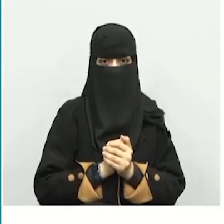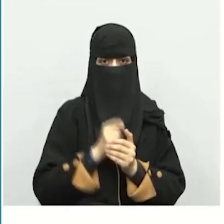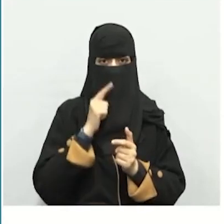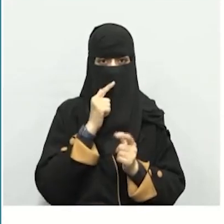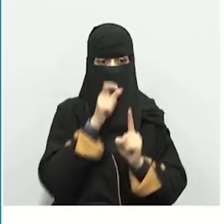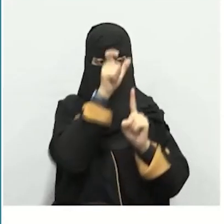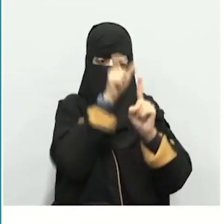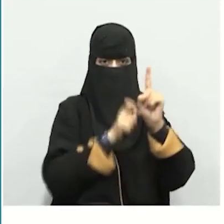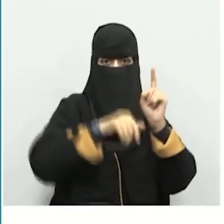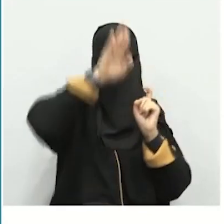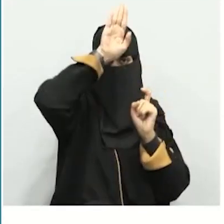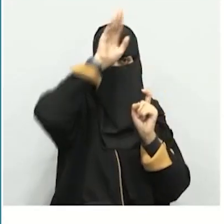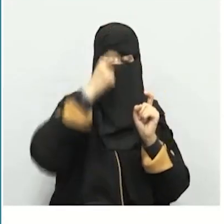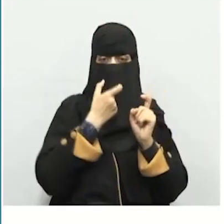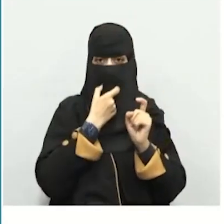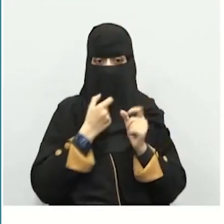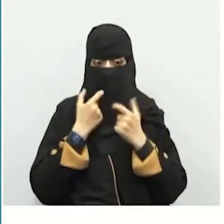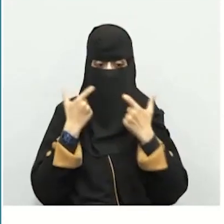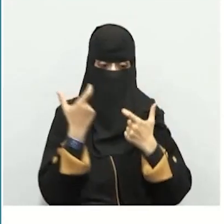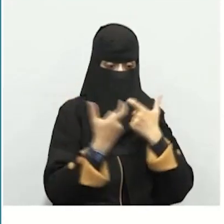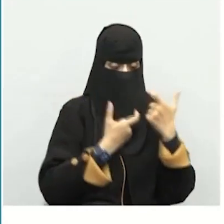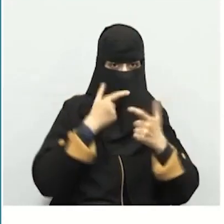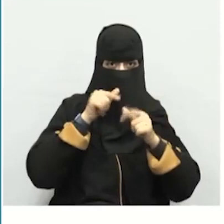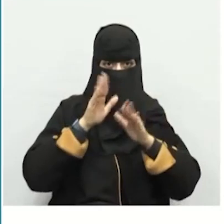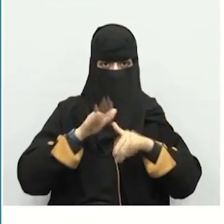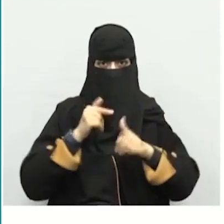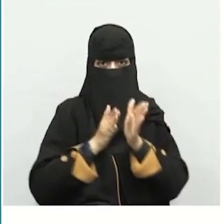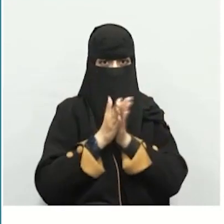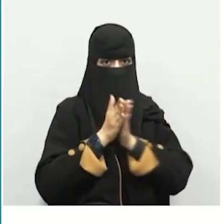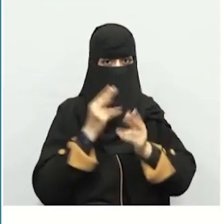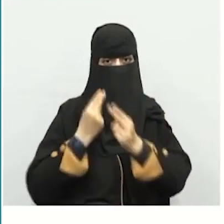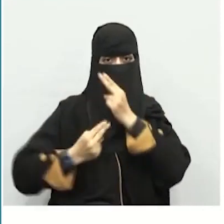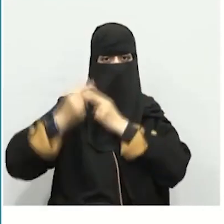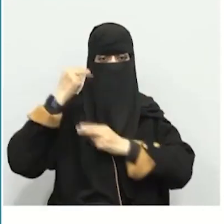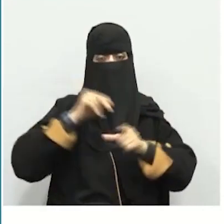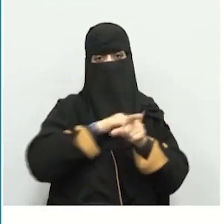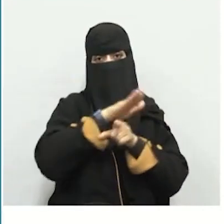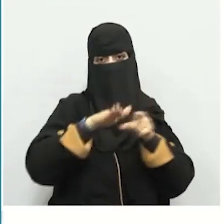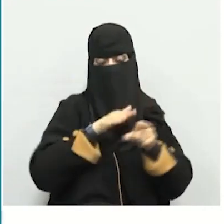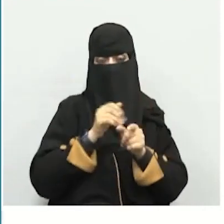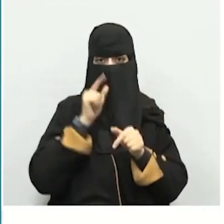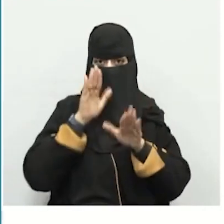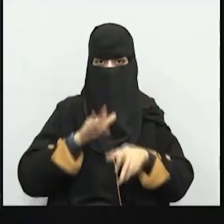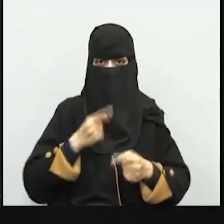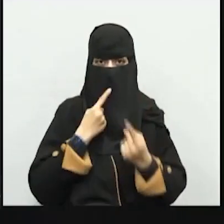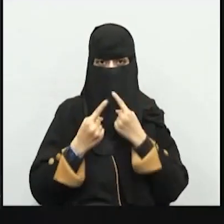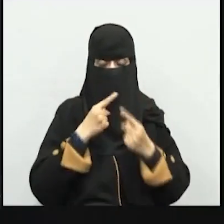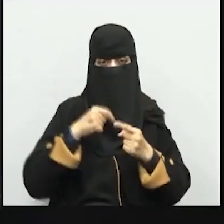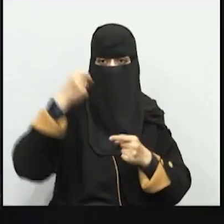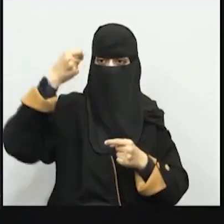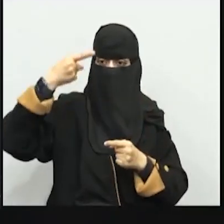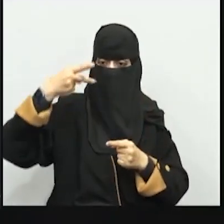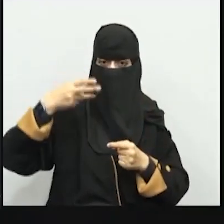عناية خادم الحرمين الشريفين الملك سلمان بن عبد العزيز بتاريخ الوطن. إذا ناقشنا في درسنا المحاور